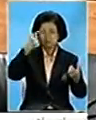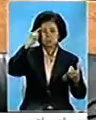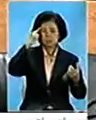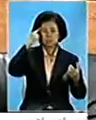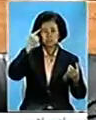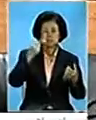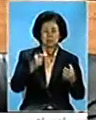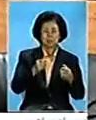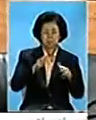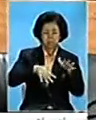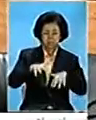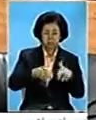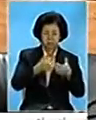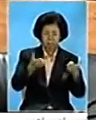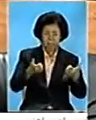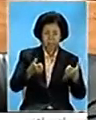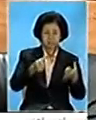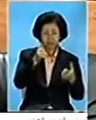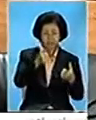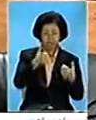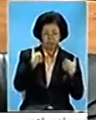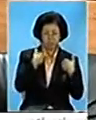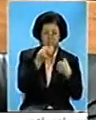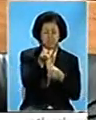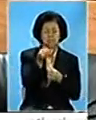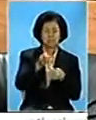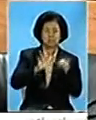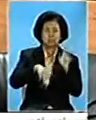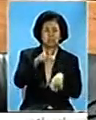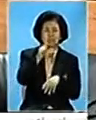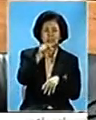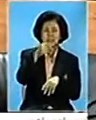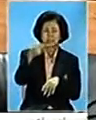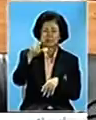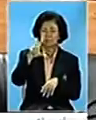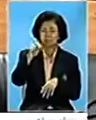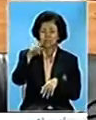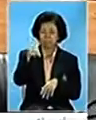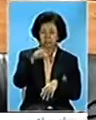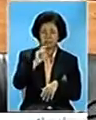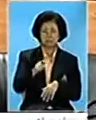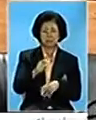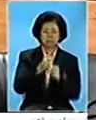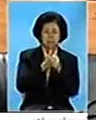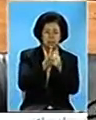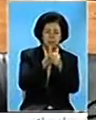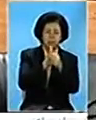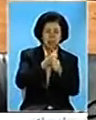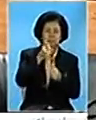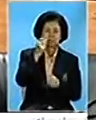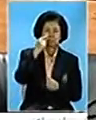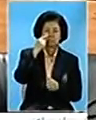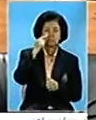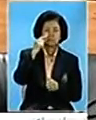ประชาชนที่แยกออกผมคิดเป็นสัดส่วนเปอร์เซ็นต์น้อยมากครับสัก 20-30% ที่เขาติดตามการเมืองยิ่งเบื่อการเมืองเท่า